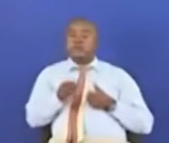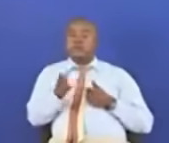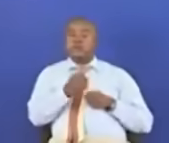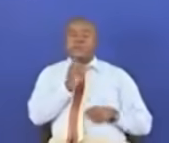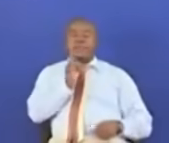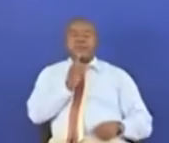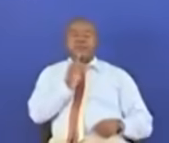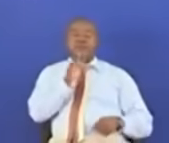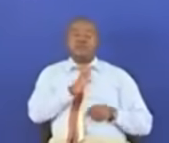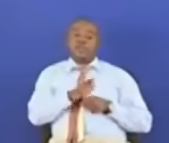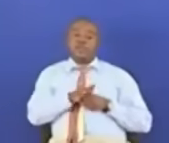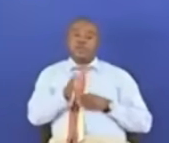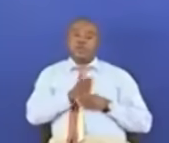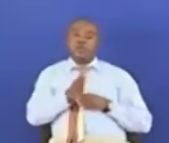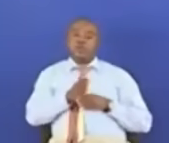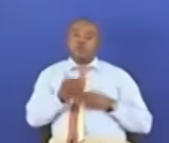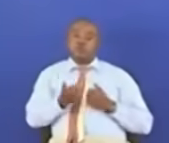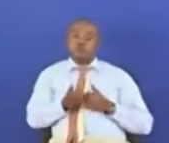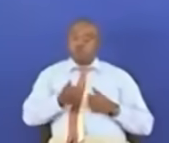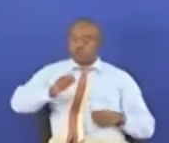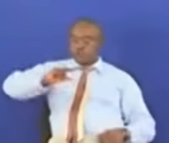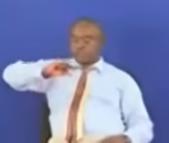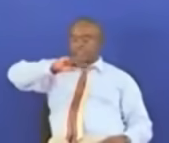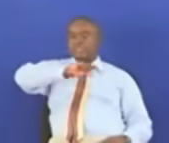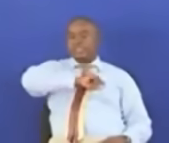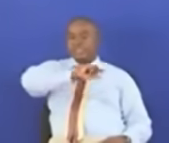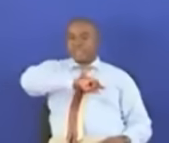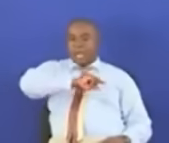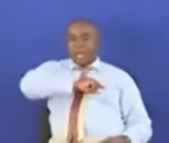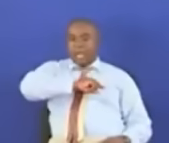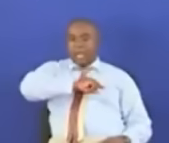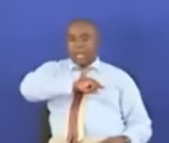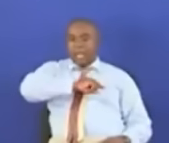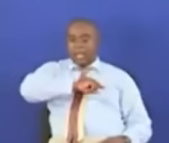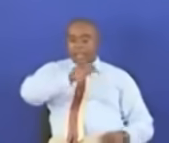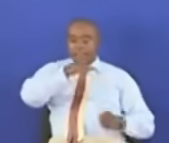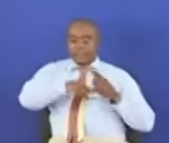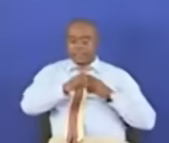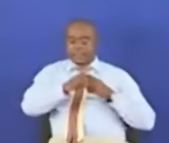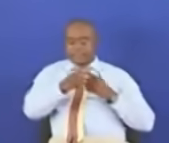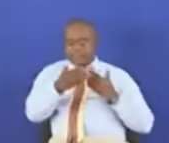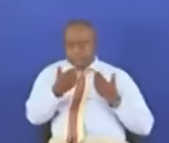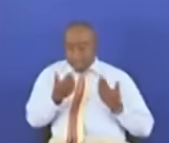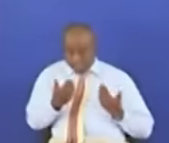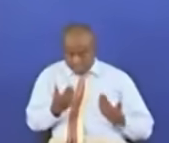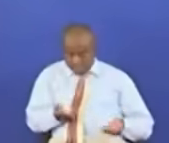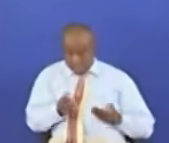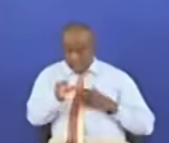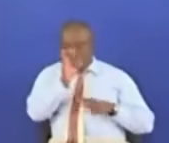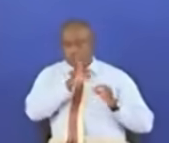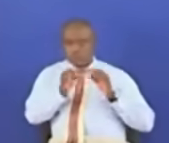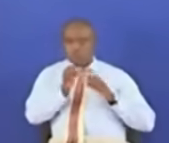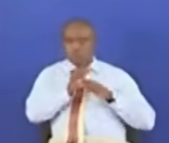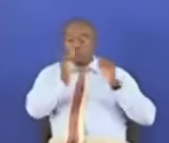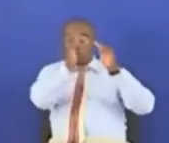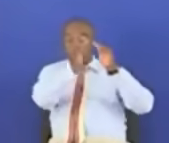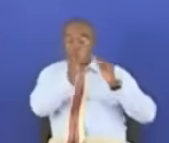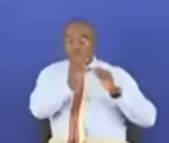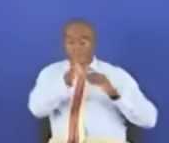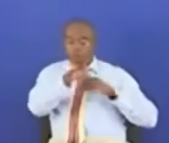hasa kuhusu gender parity na gender equality kwenye uchaguzi ni mfumo wa uchaguzi, electoral